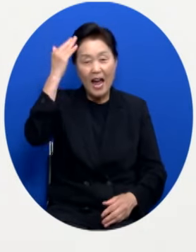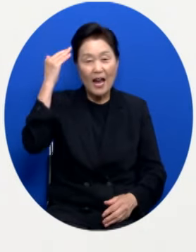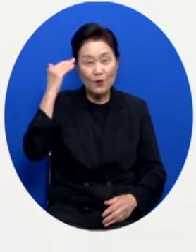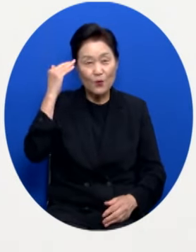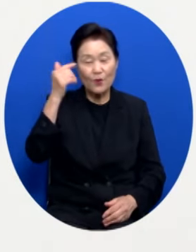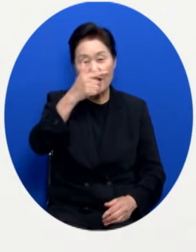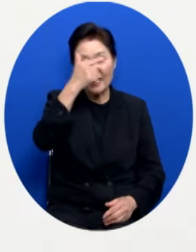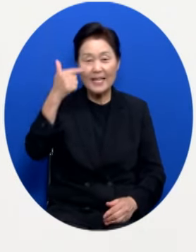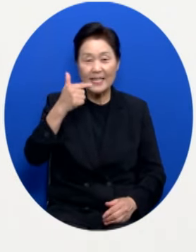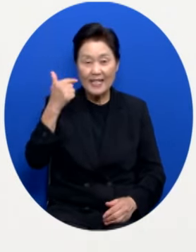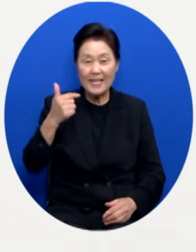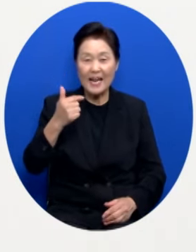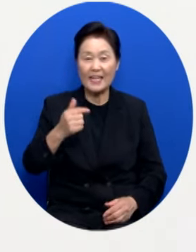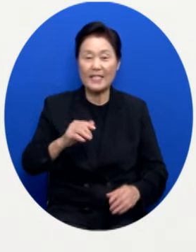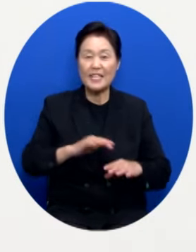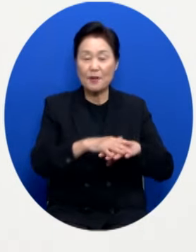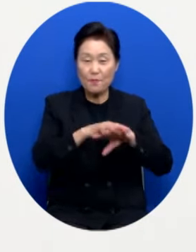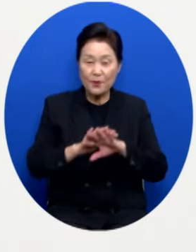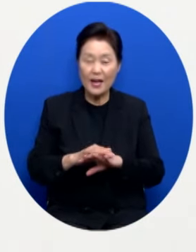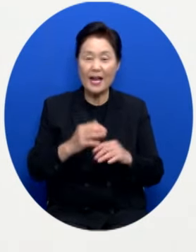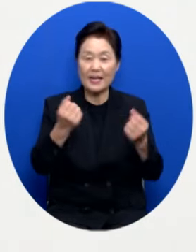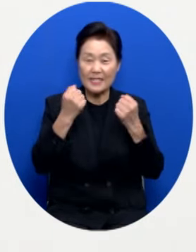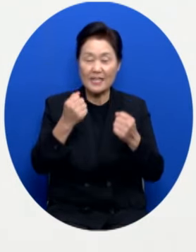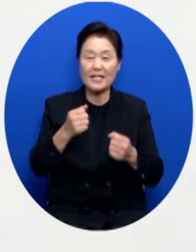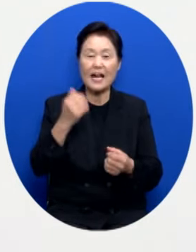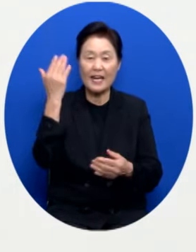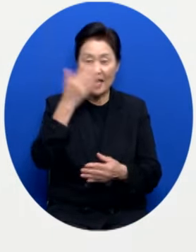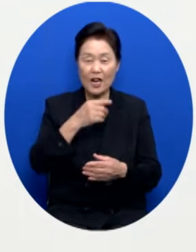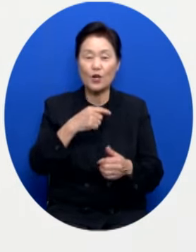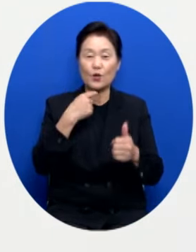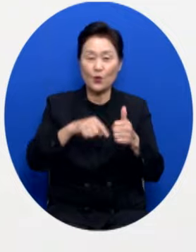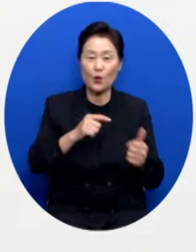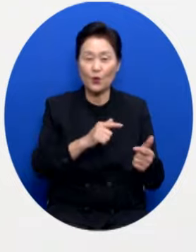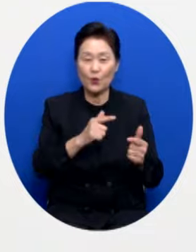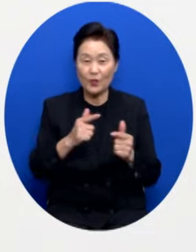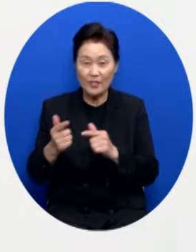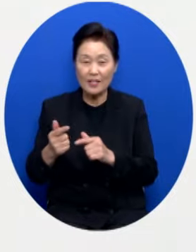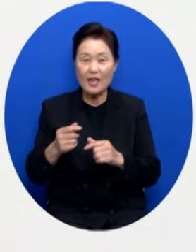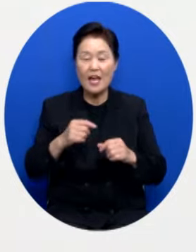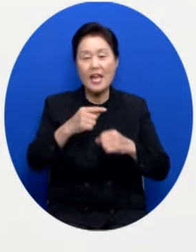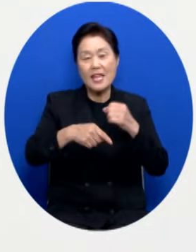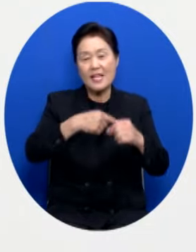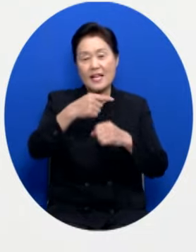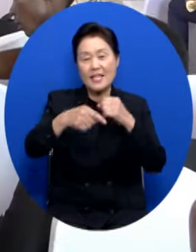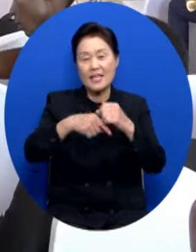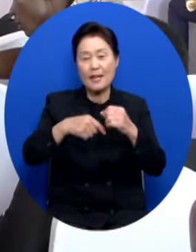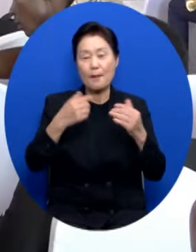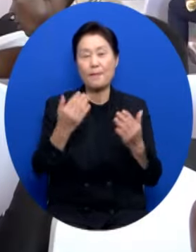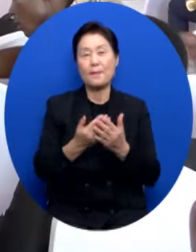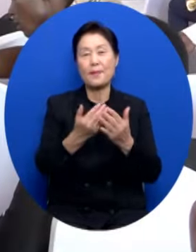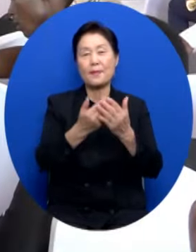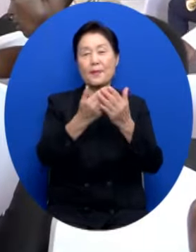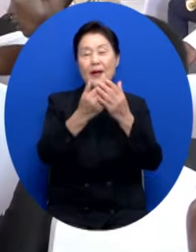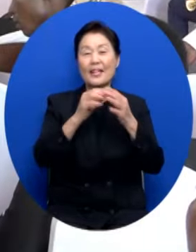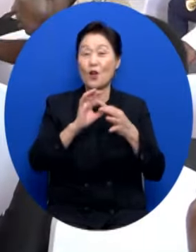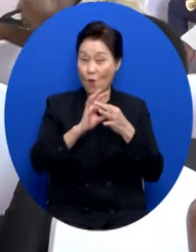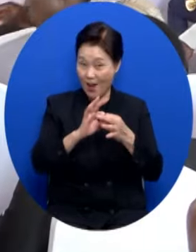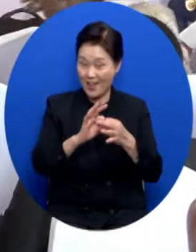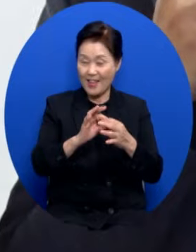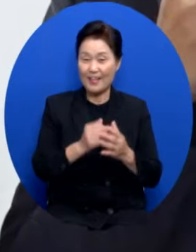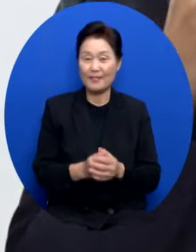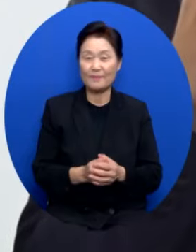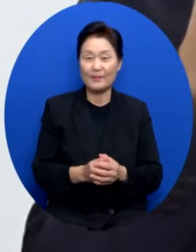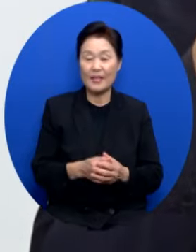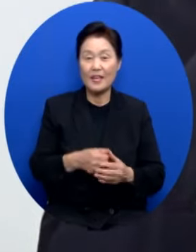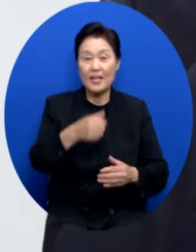that is growing year by year in infrastructure, health, and sanitation, and education. 이 취임식 예배에서